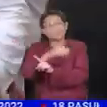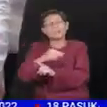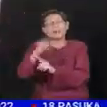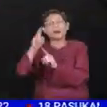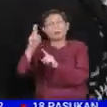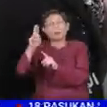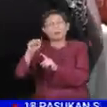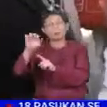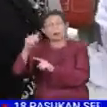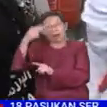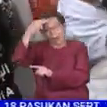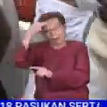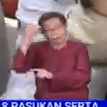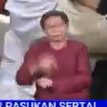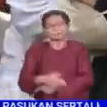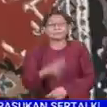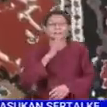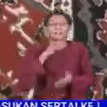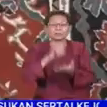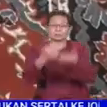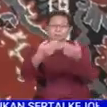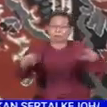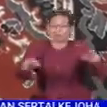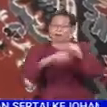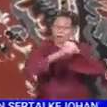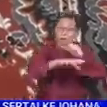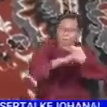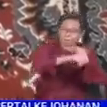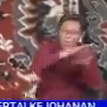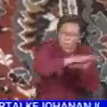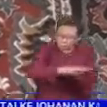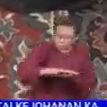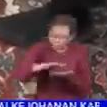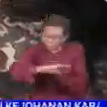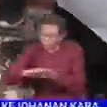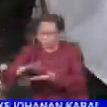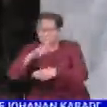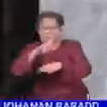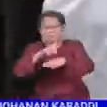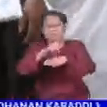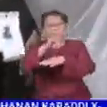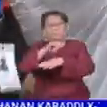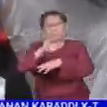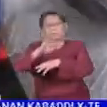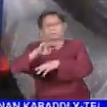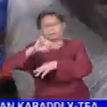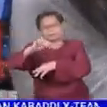Syed Salih berkata demikian selepas merasmikan kempen kebersihan masyair di Mina.